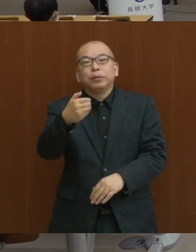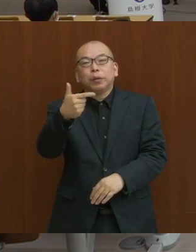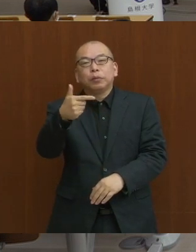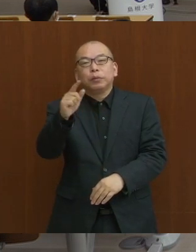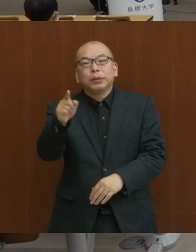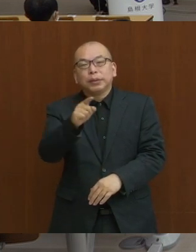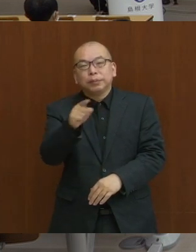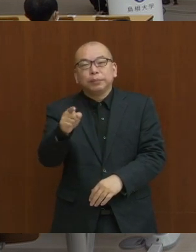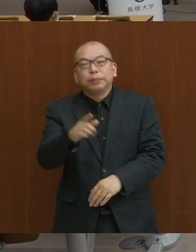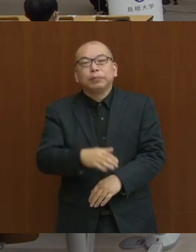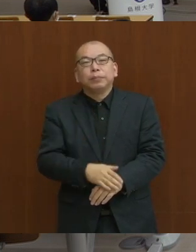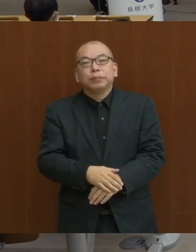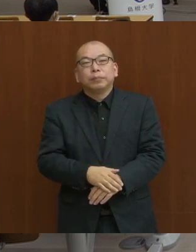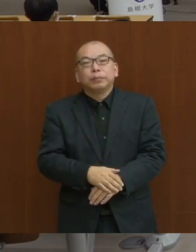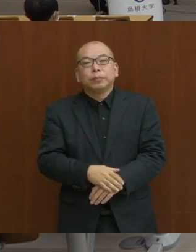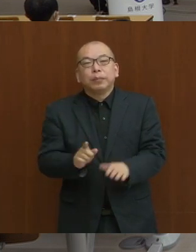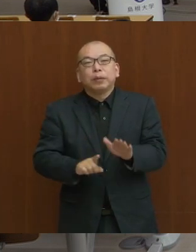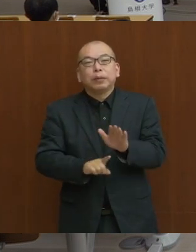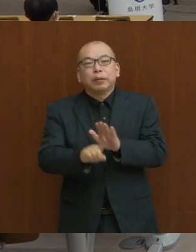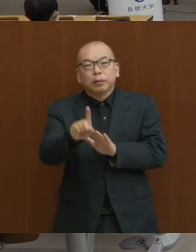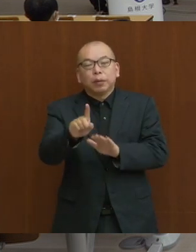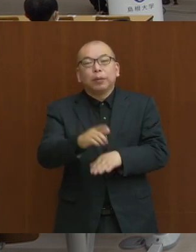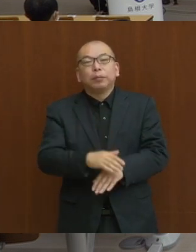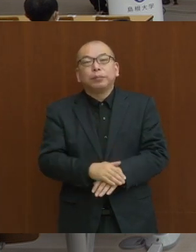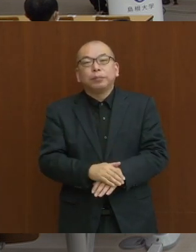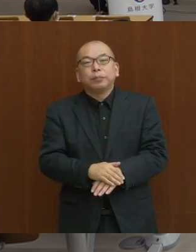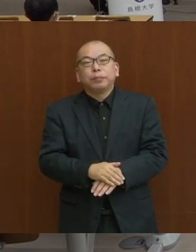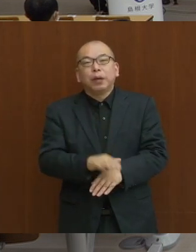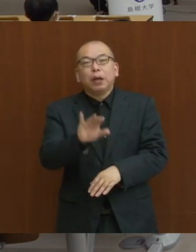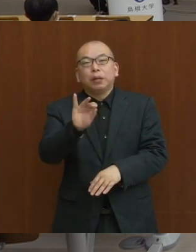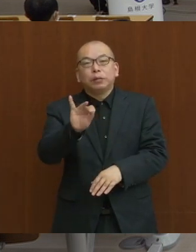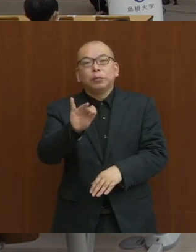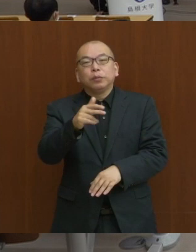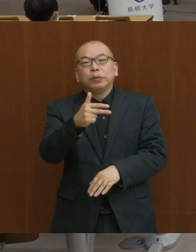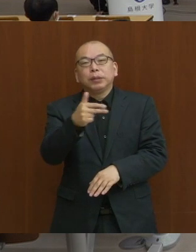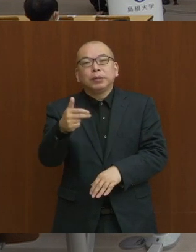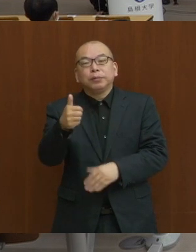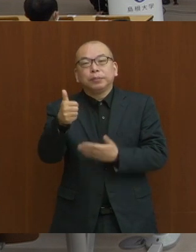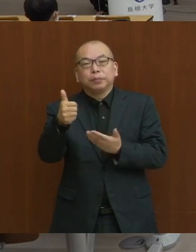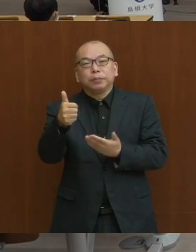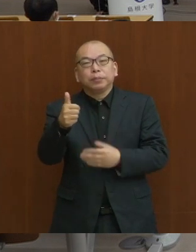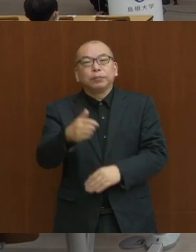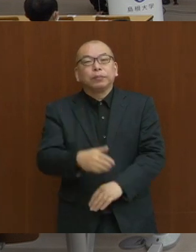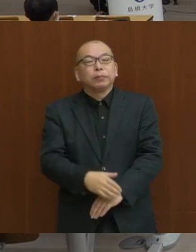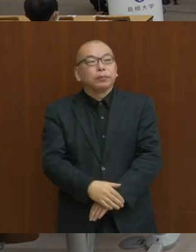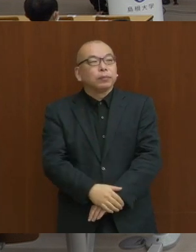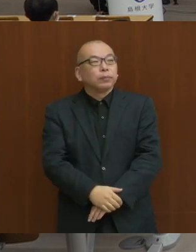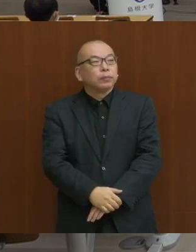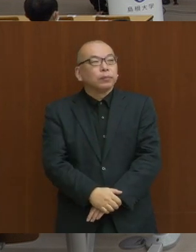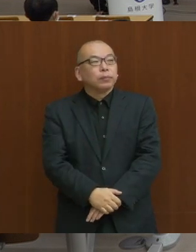396名、総代辻裕樹。